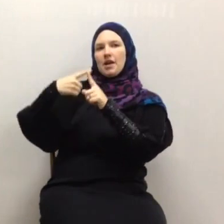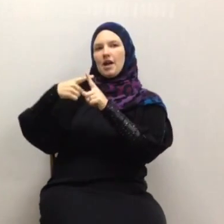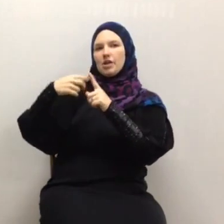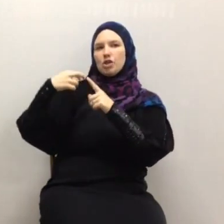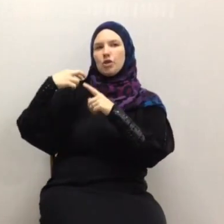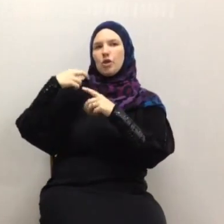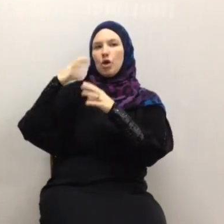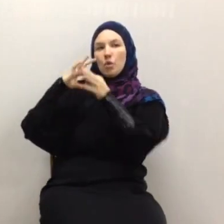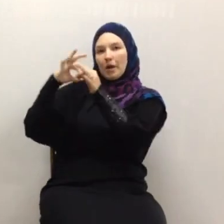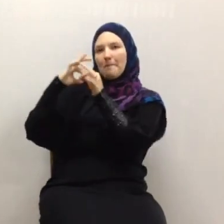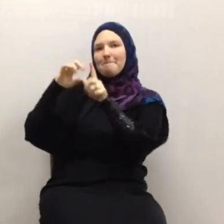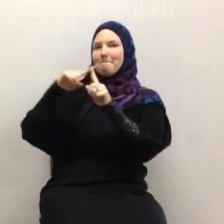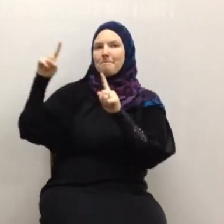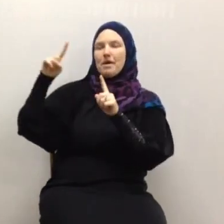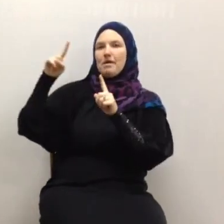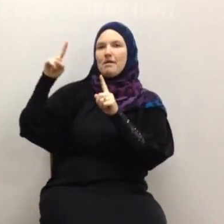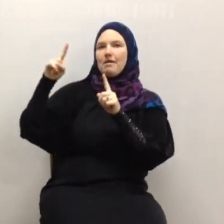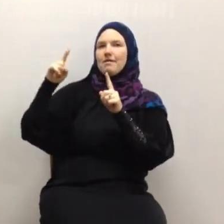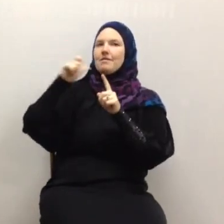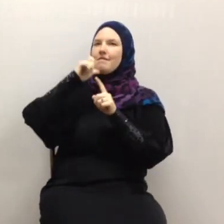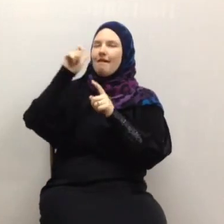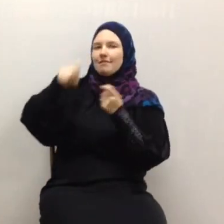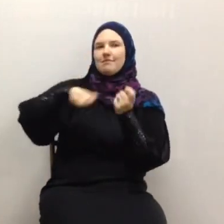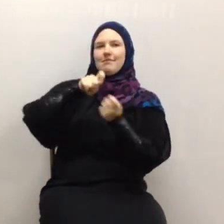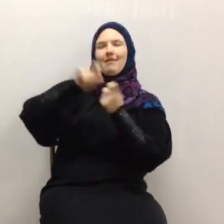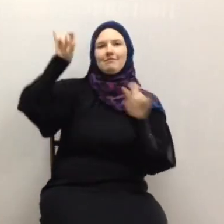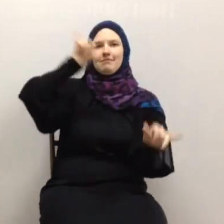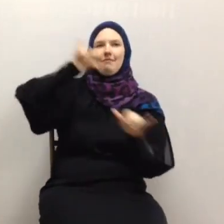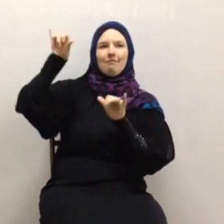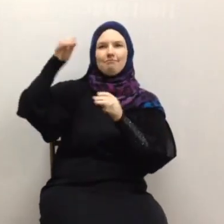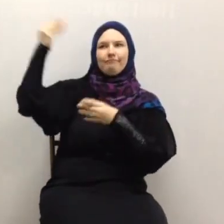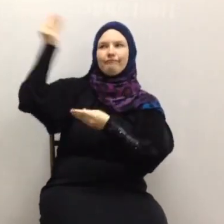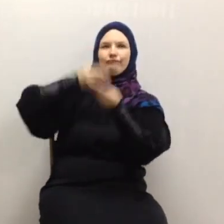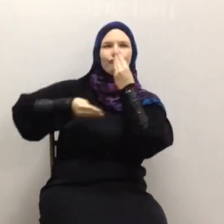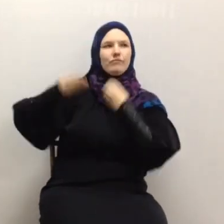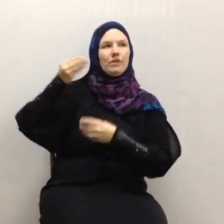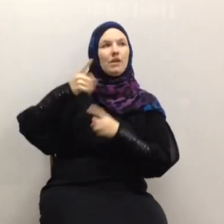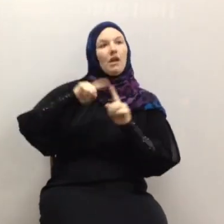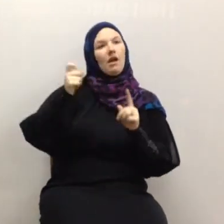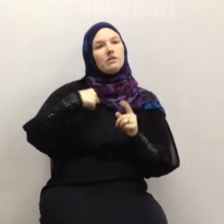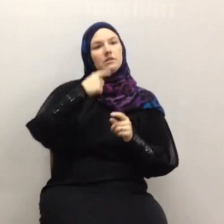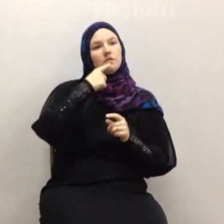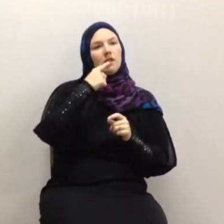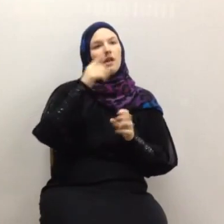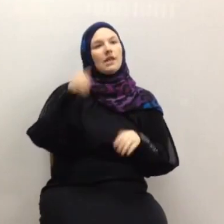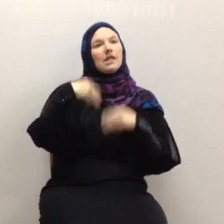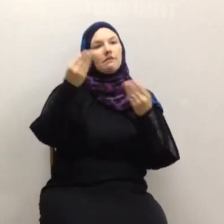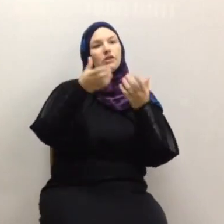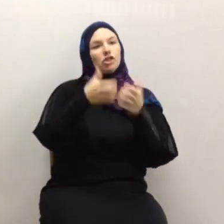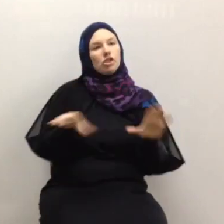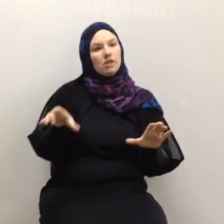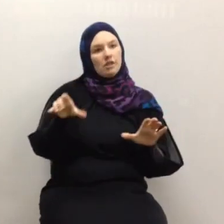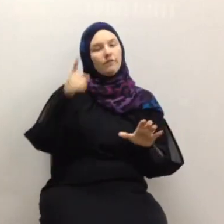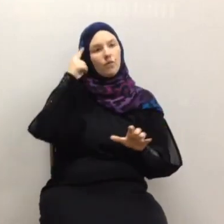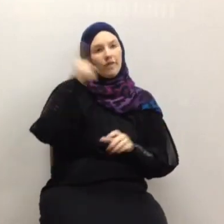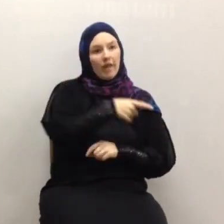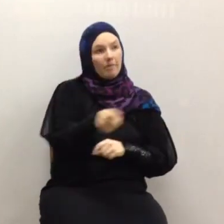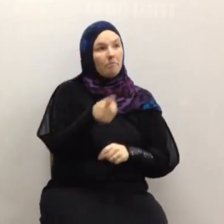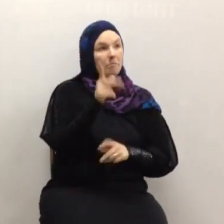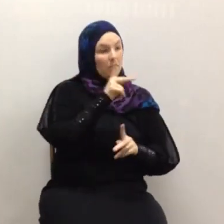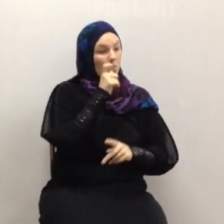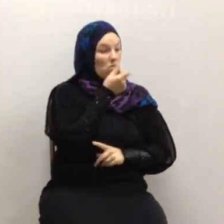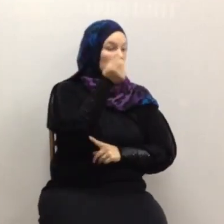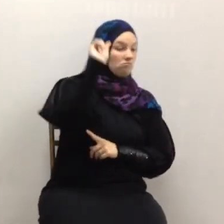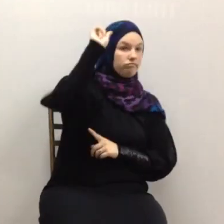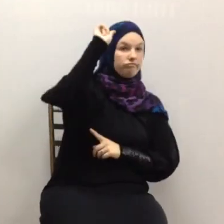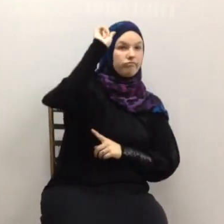says, وَأُمْلِي لَهُمْ. I extend a chance for them. Those who are rebelling, those who are